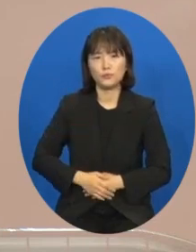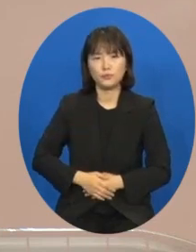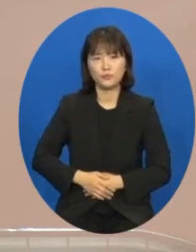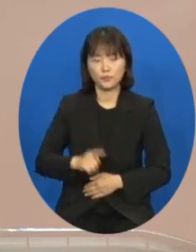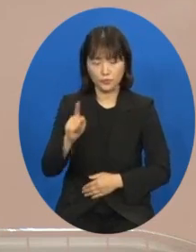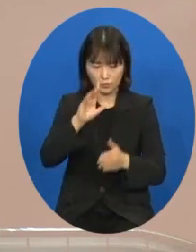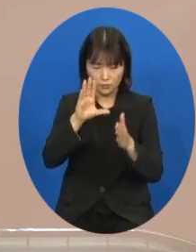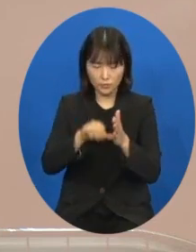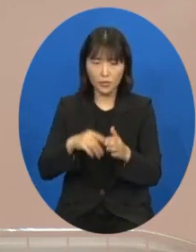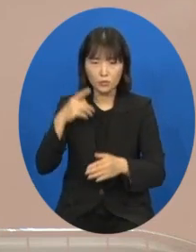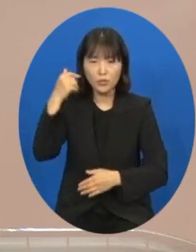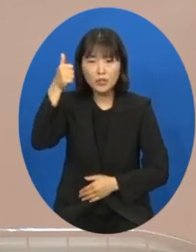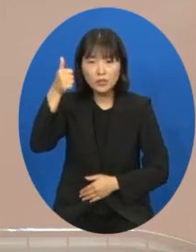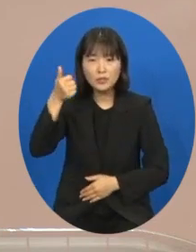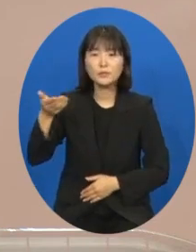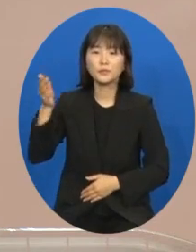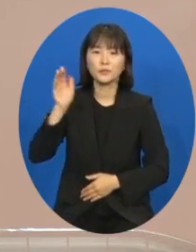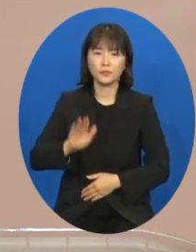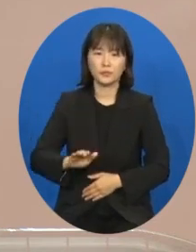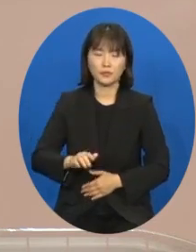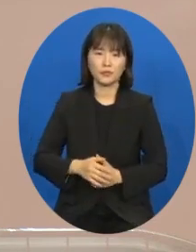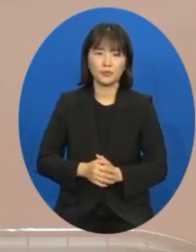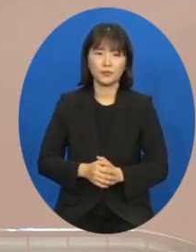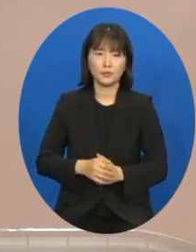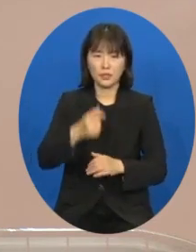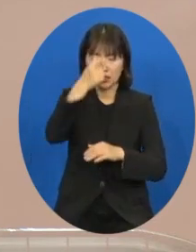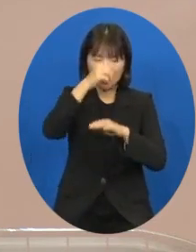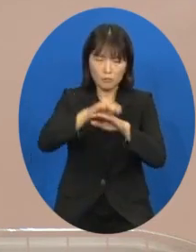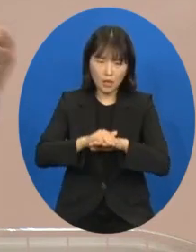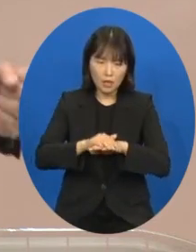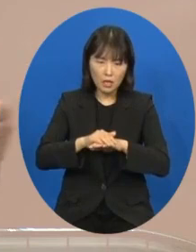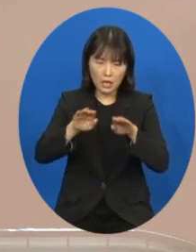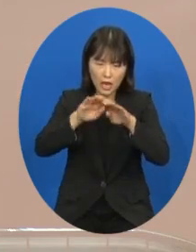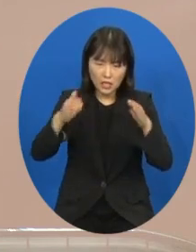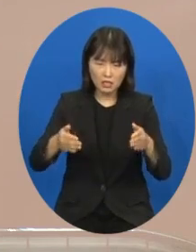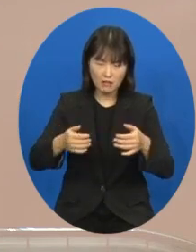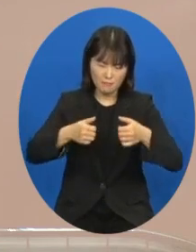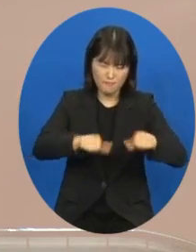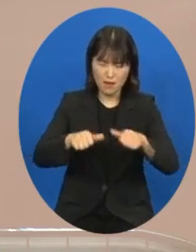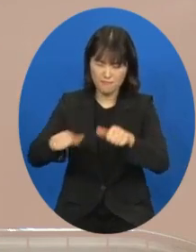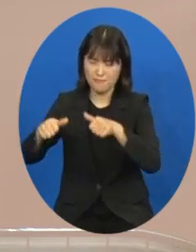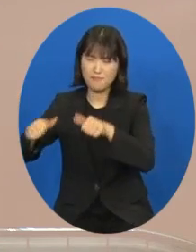어떤 때는 목사님인데도 이 예배당 강대상을 그냥 뽀개버리고